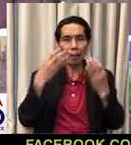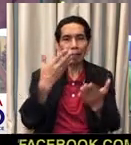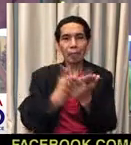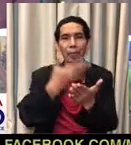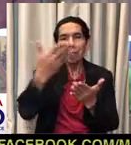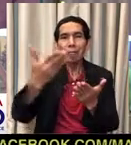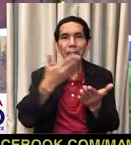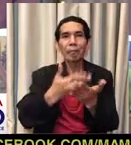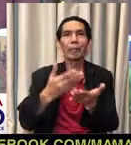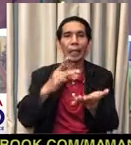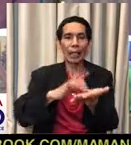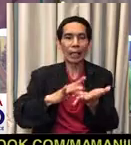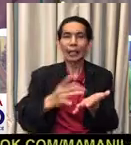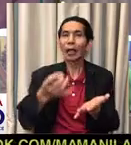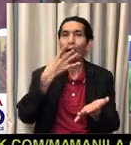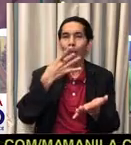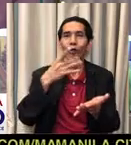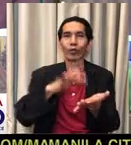na paracetamol.